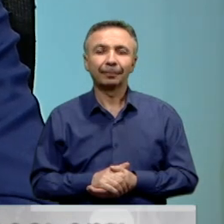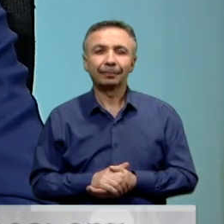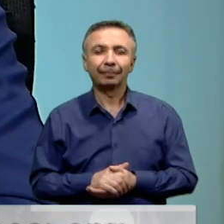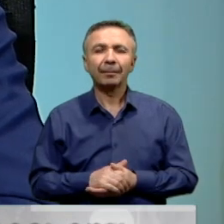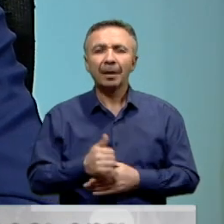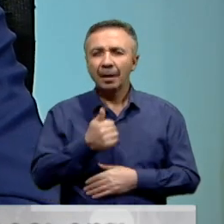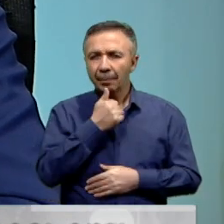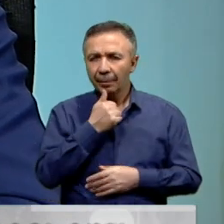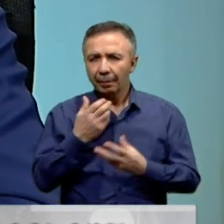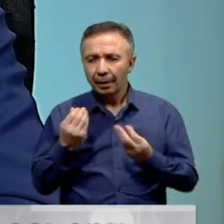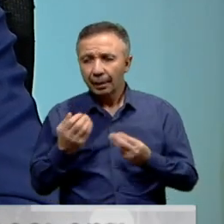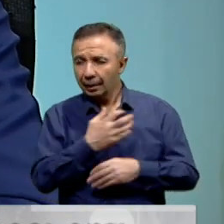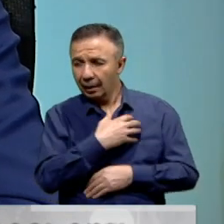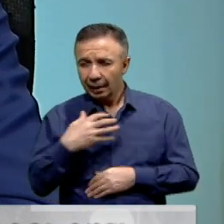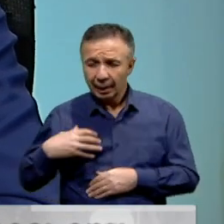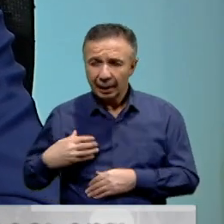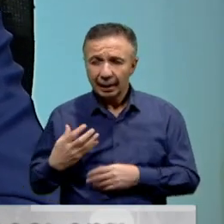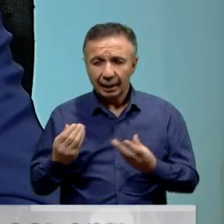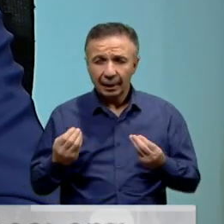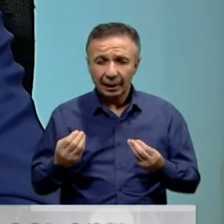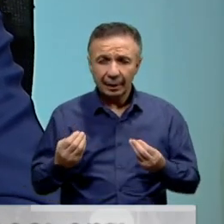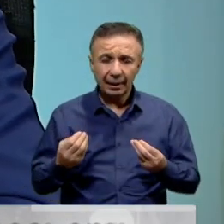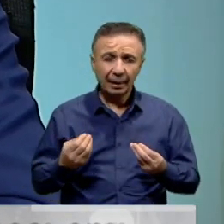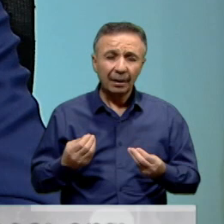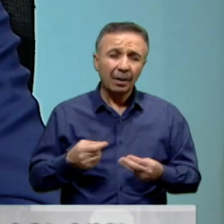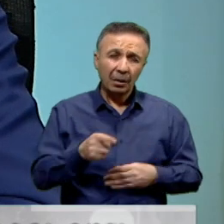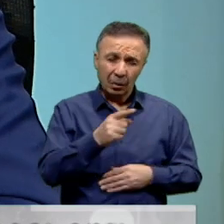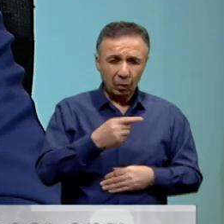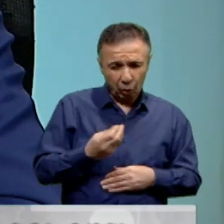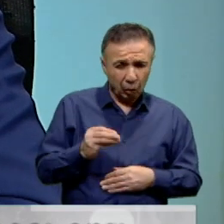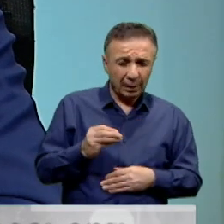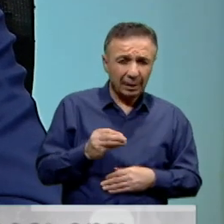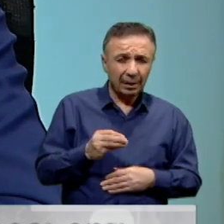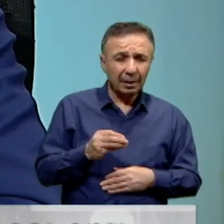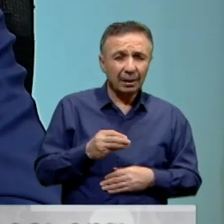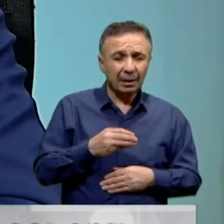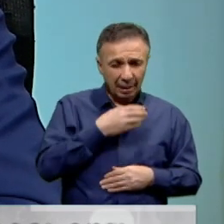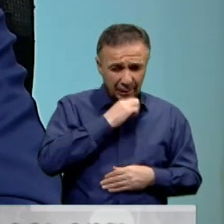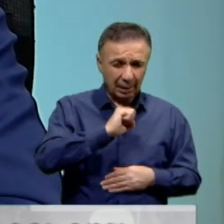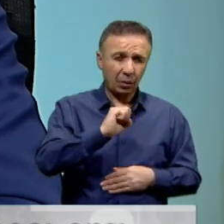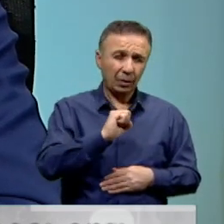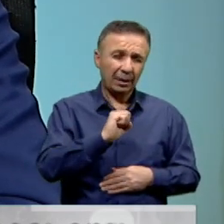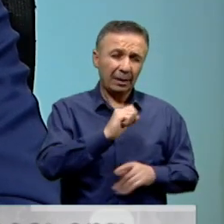babaları Anneleri onları Yahudi yapar Hristiyan yapar ya da mecusi yapar diyor